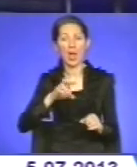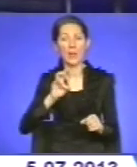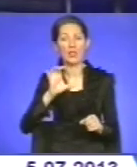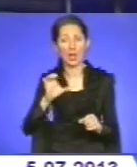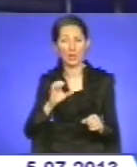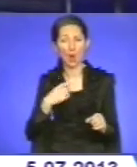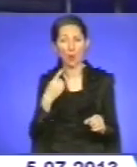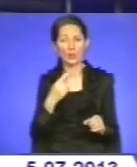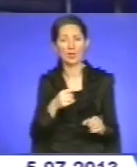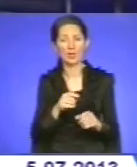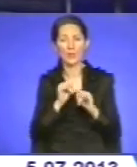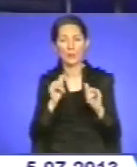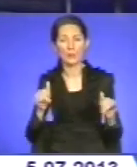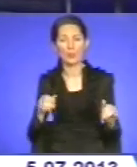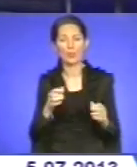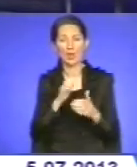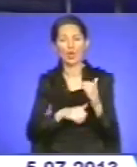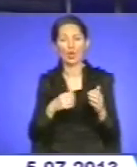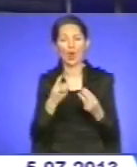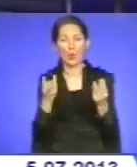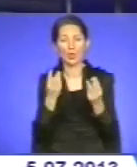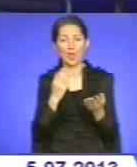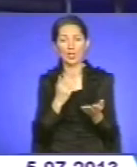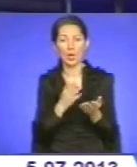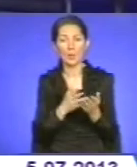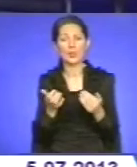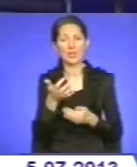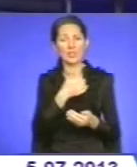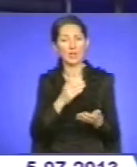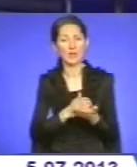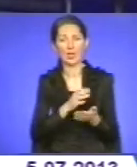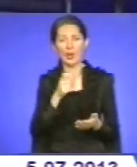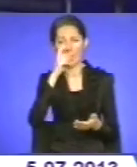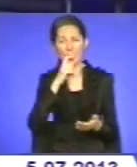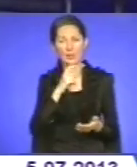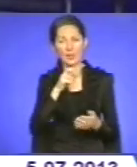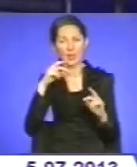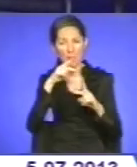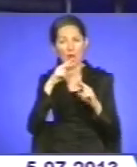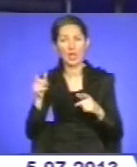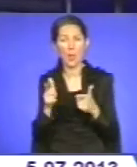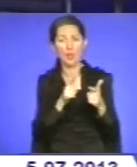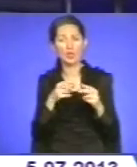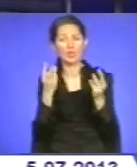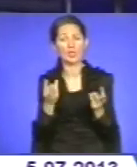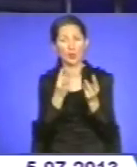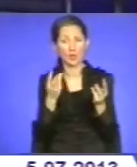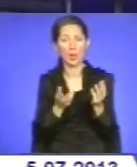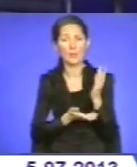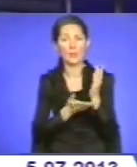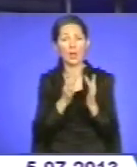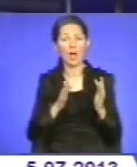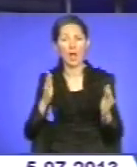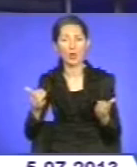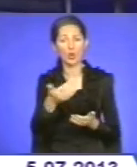найпоширенішою причиною пожеж під час жнив є недбале поводження з вогнем у хлібних масивах. Статистика свідчить, 90%